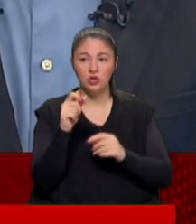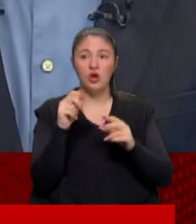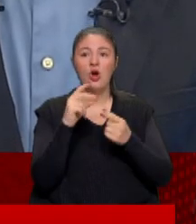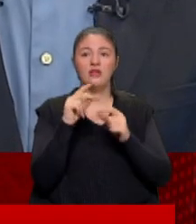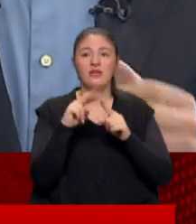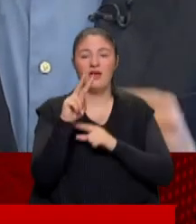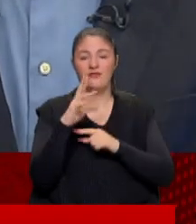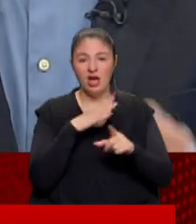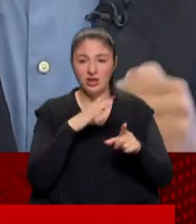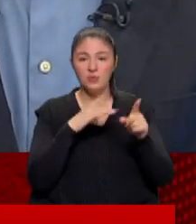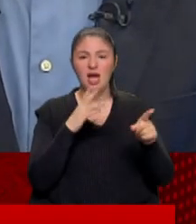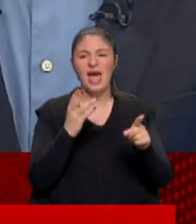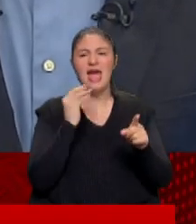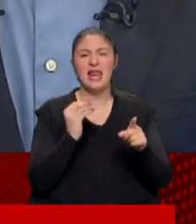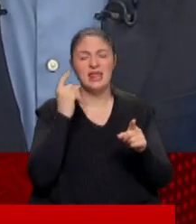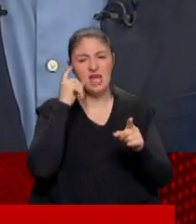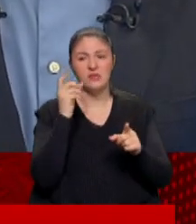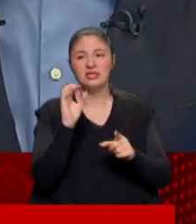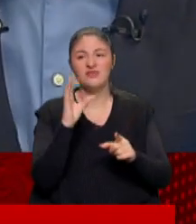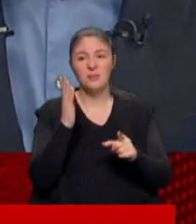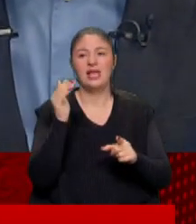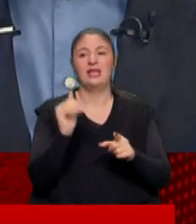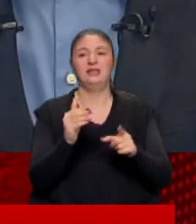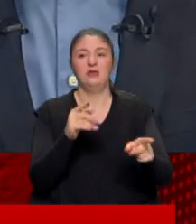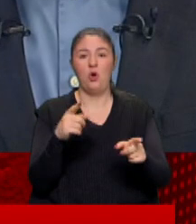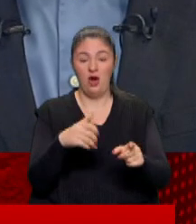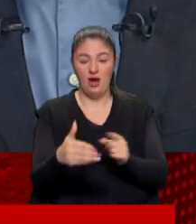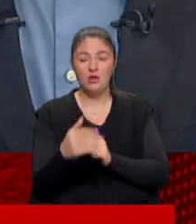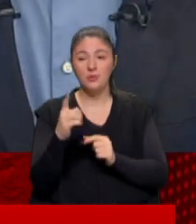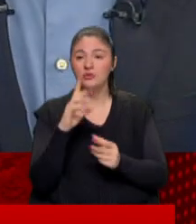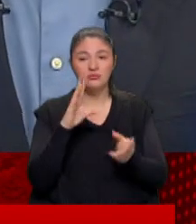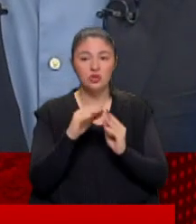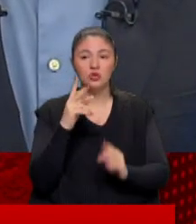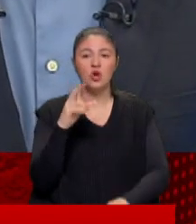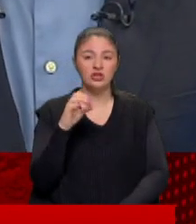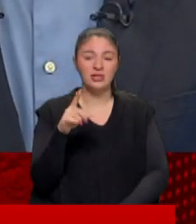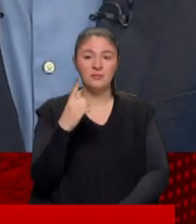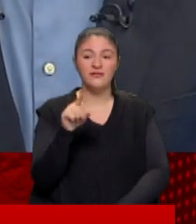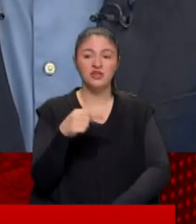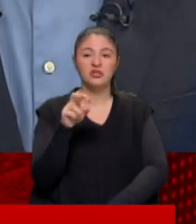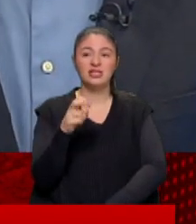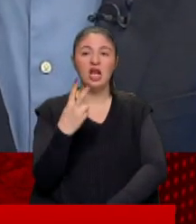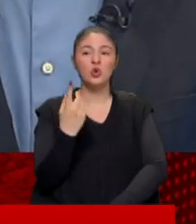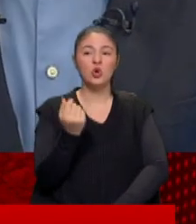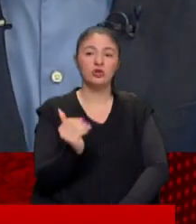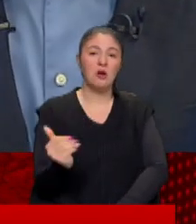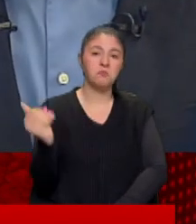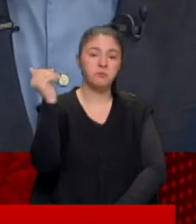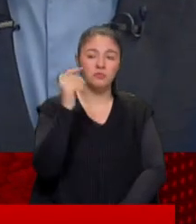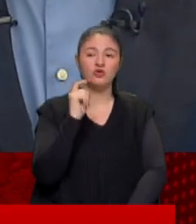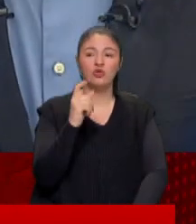var. Bu en iyimser tahminle sıfır bile gelse bu tutar 3 Ocak'ta 1,82 kuruş